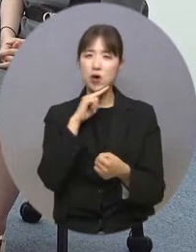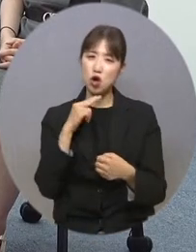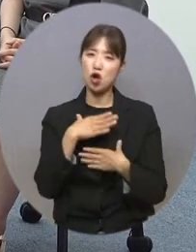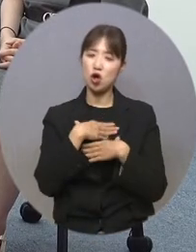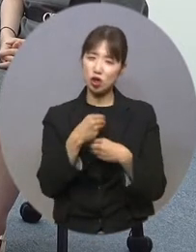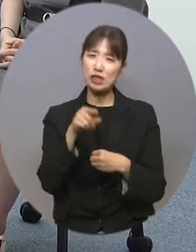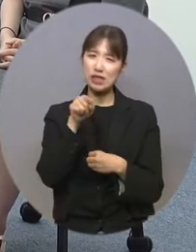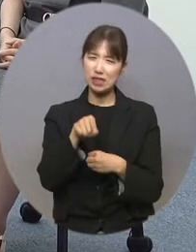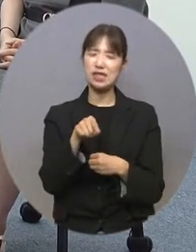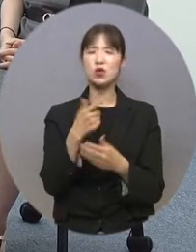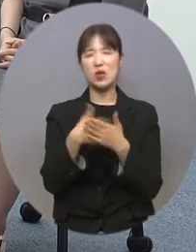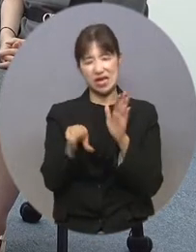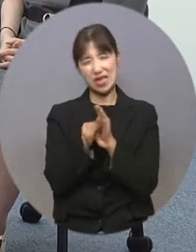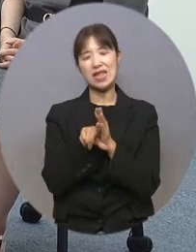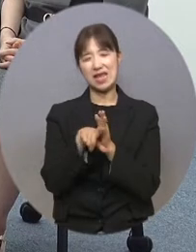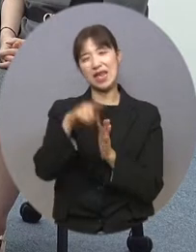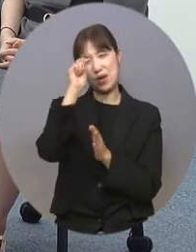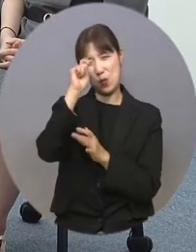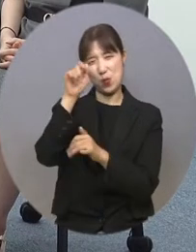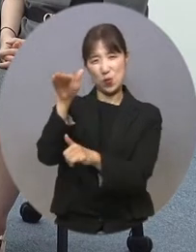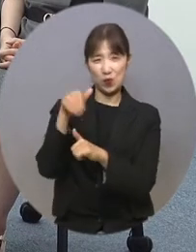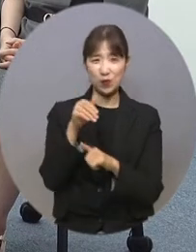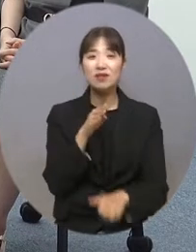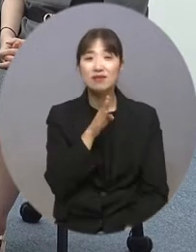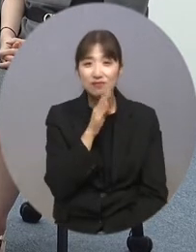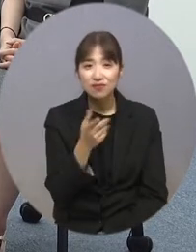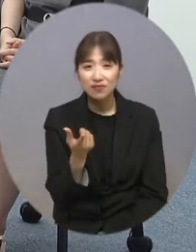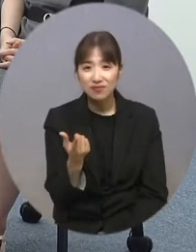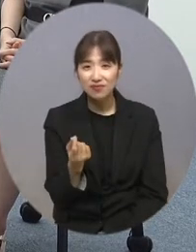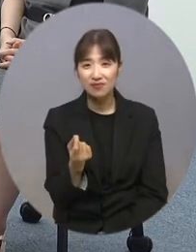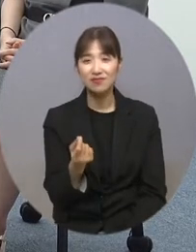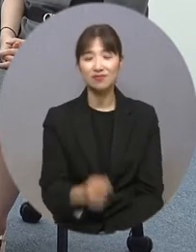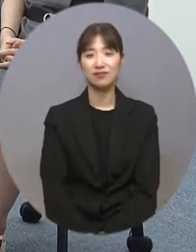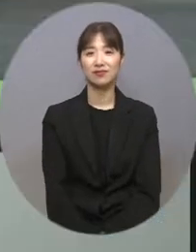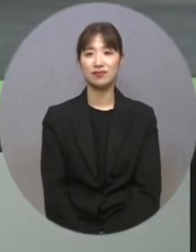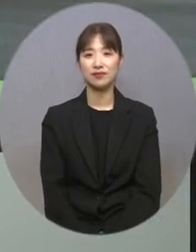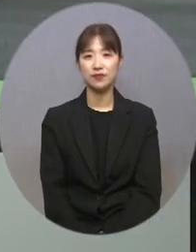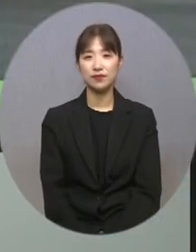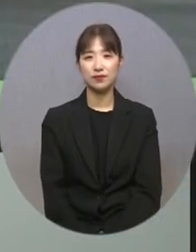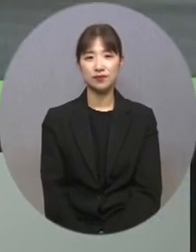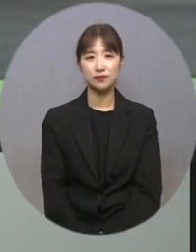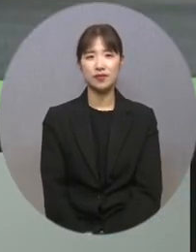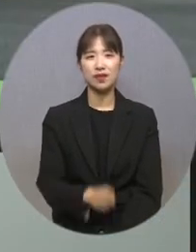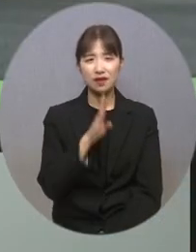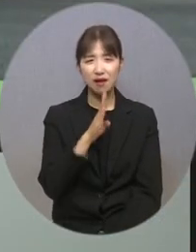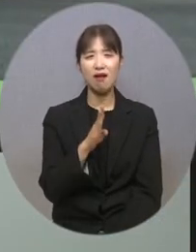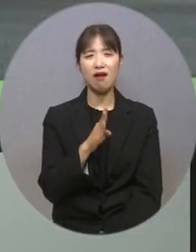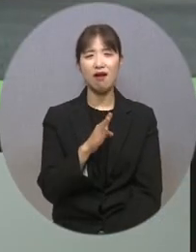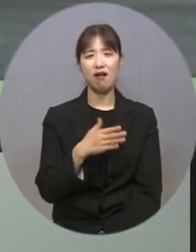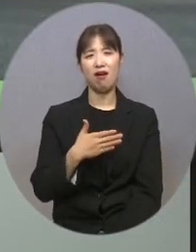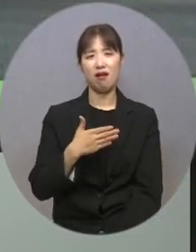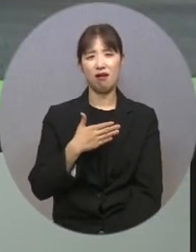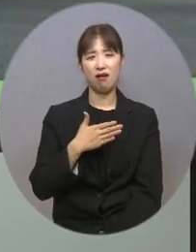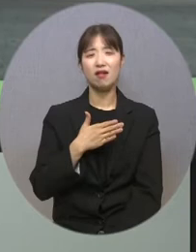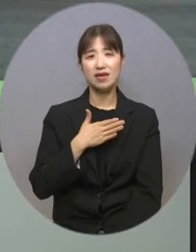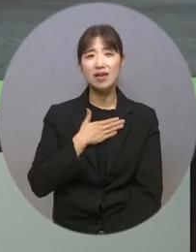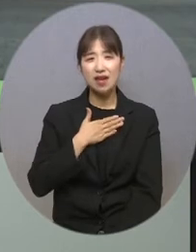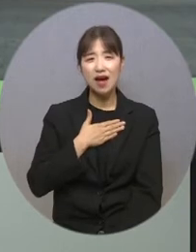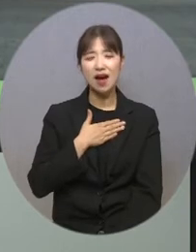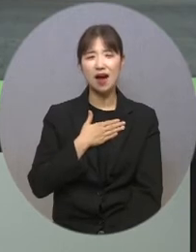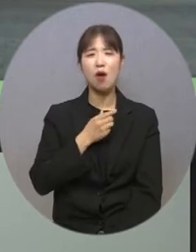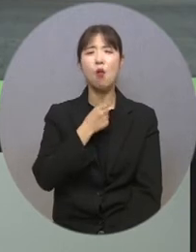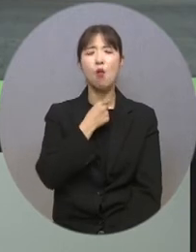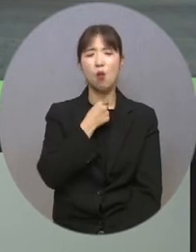보면 그런 콜 택시를 이용하게 되신다 그 말씀을 지금 주시는 것 같은데 사실 이제 실제로 내가